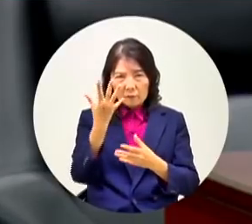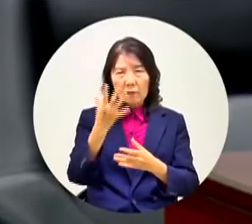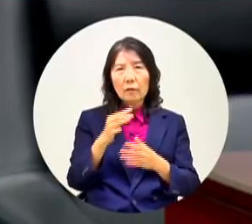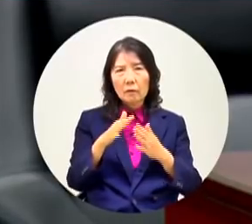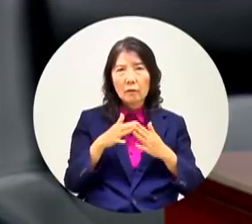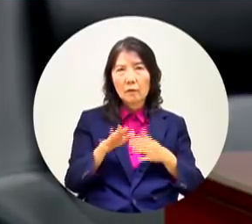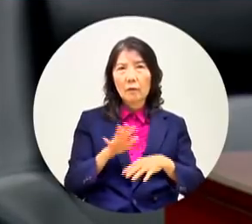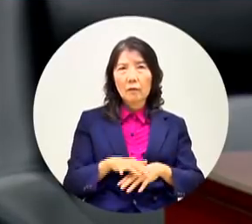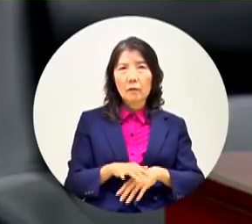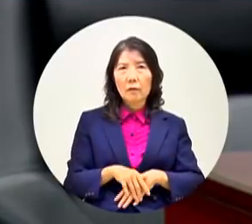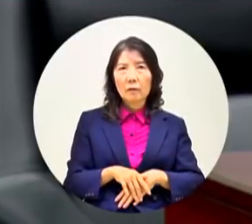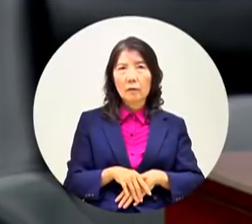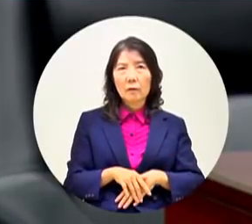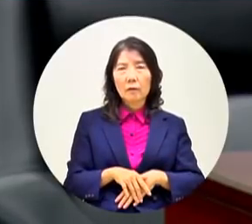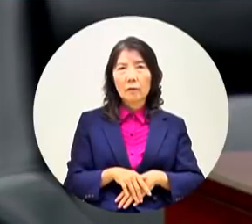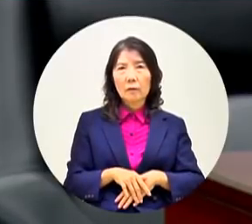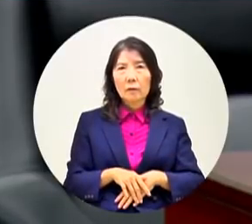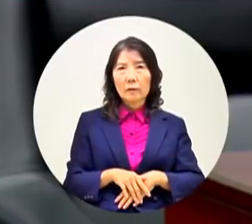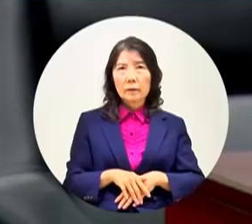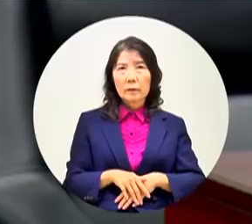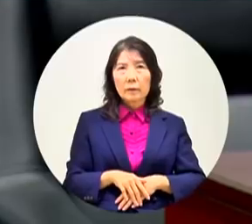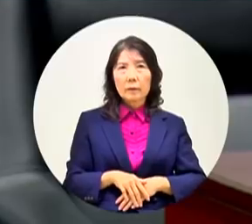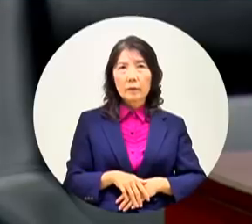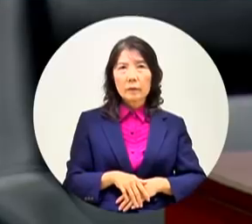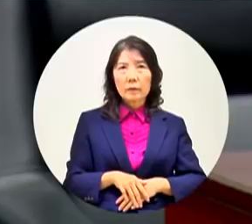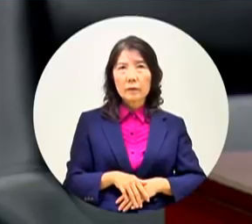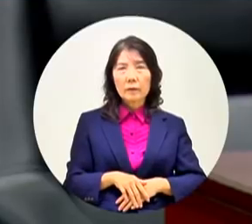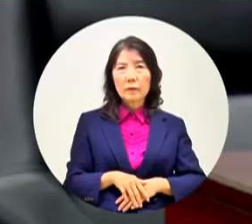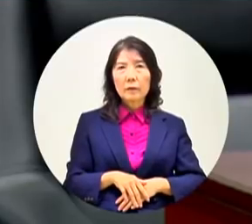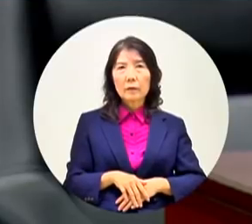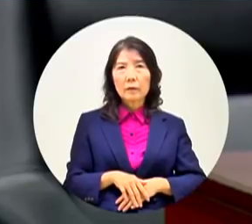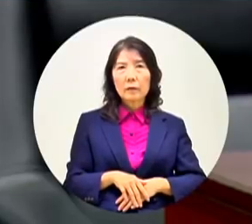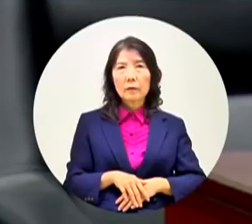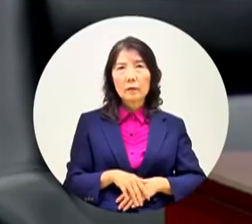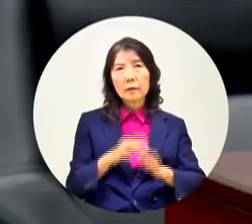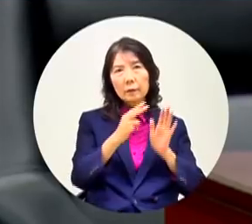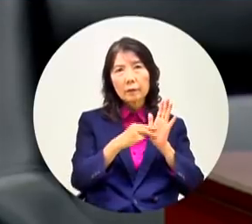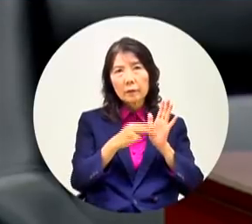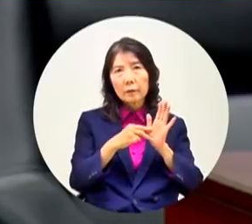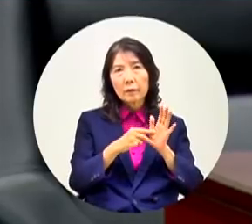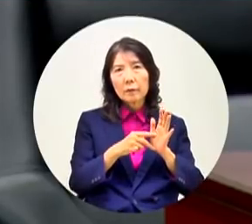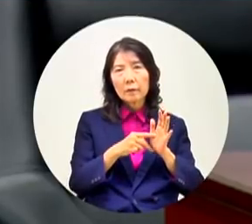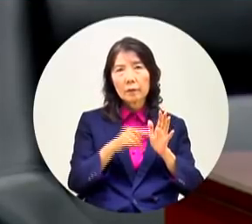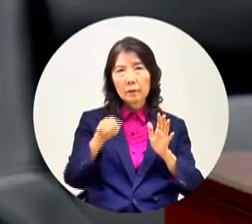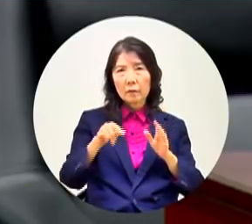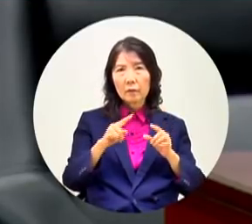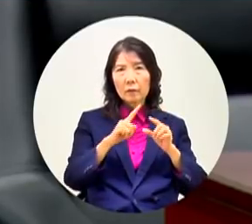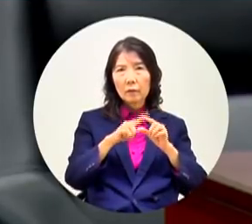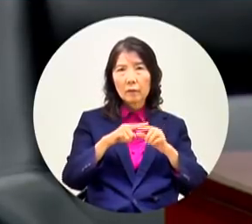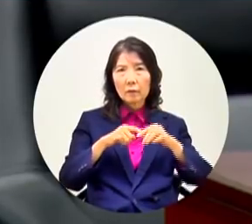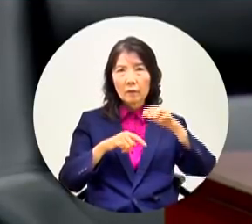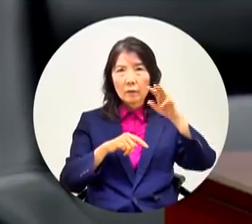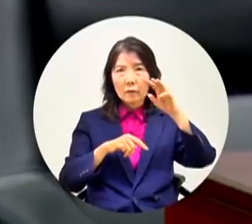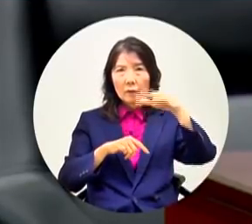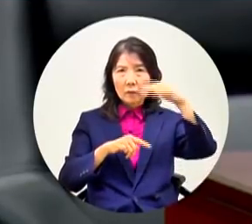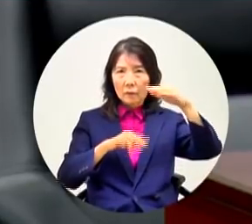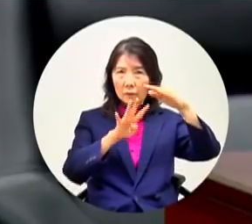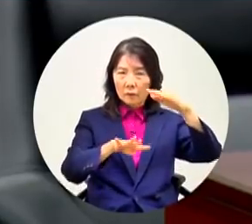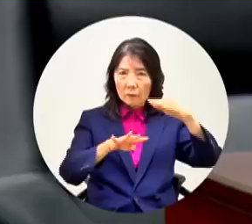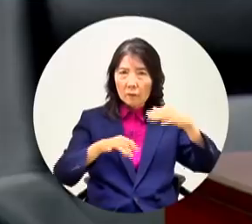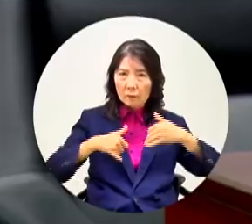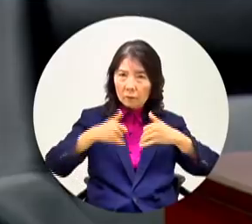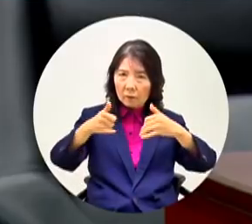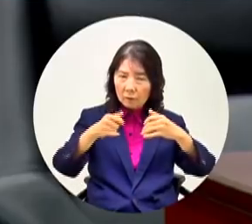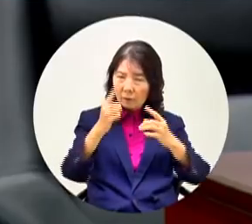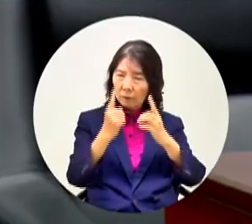者预算一定要给编过。啊，其实我是举个例子，举个中仑社区这个道路来去做比较，我来